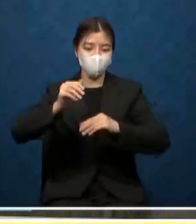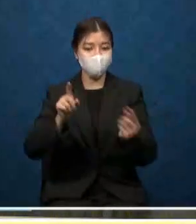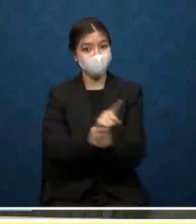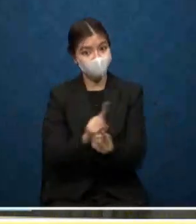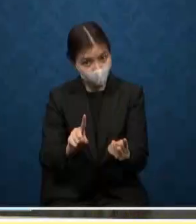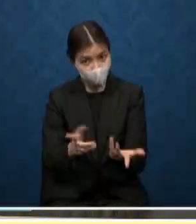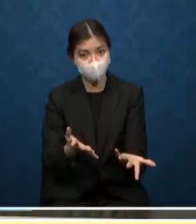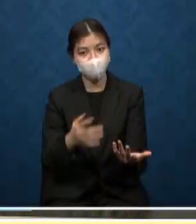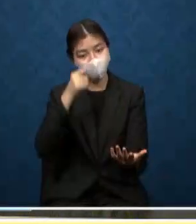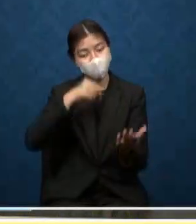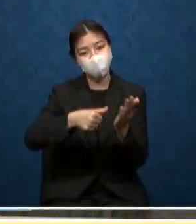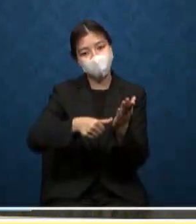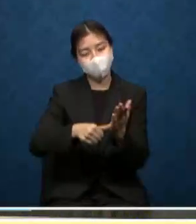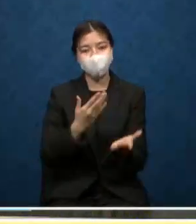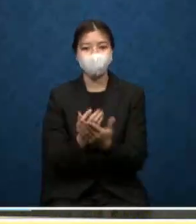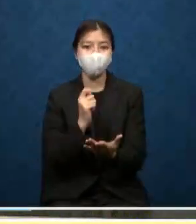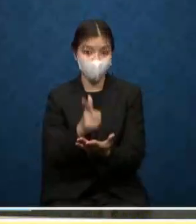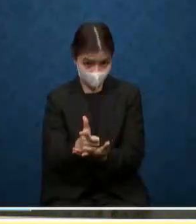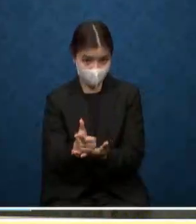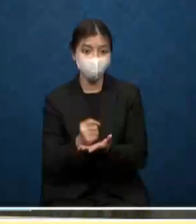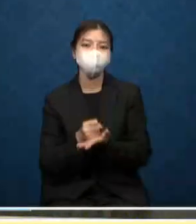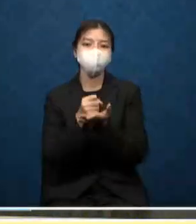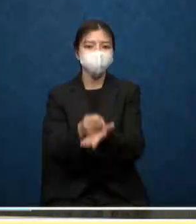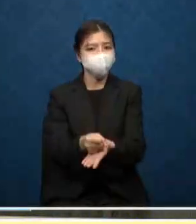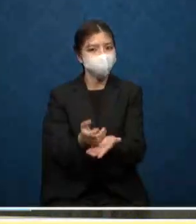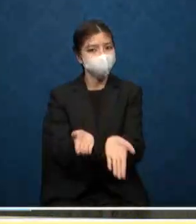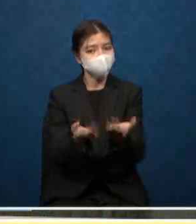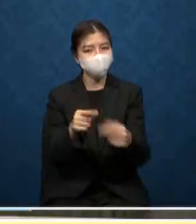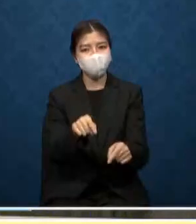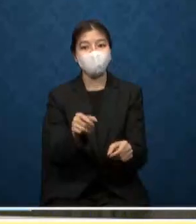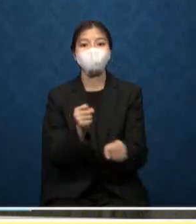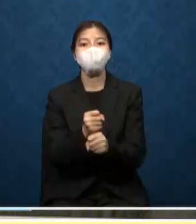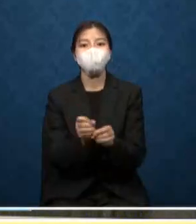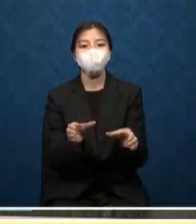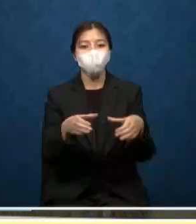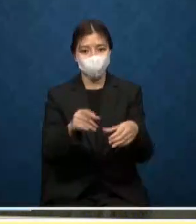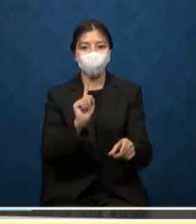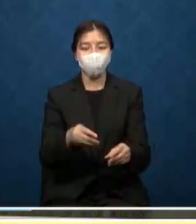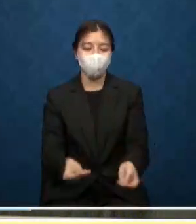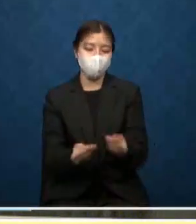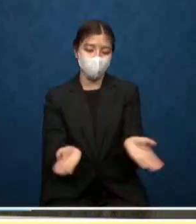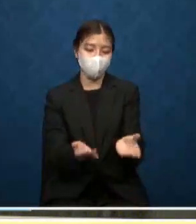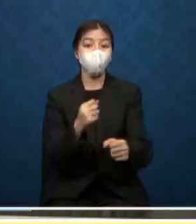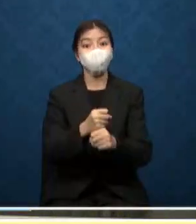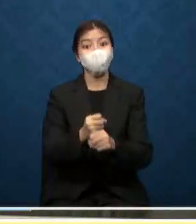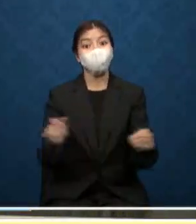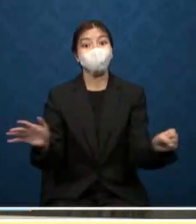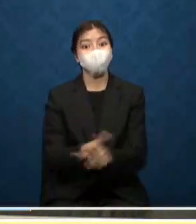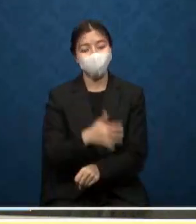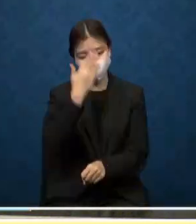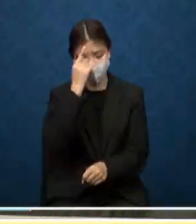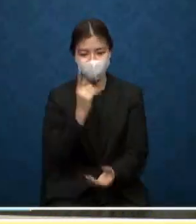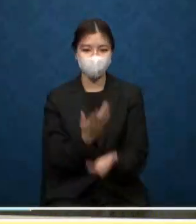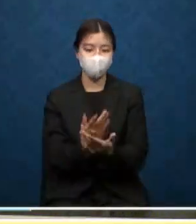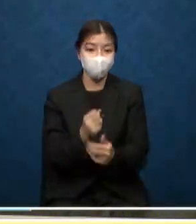งแล้วก็เสียภาษีช่วยประเทศชาติอีกหนึ่งส่วนวัยแรงงานไม่ต้องพูดนะครับต้องดูแลเต็มที่เพราะกำลังทำงานหาเงินและเสีย